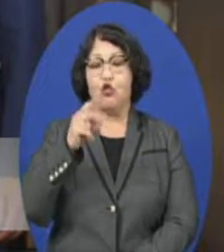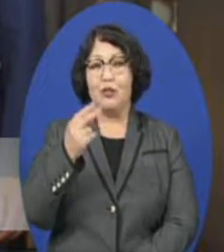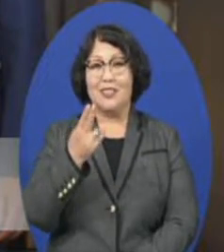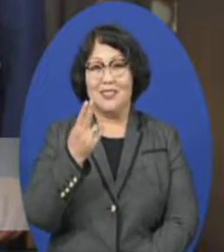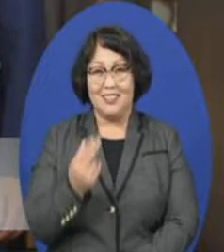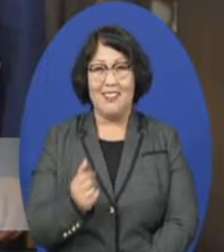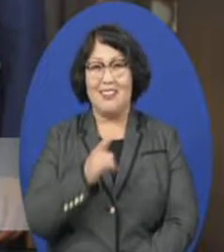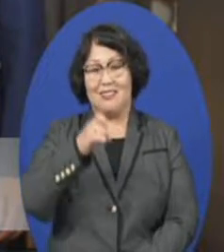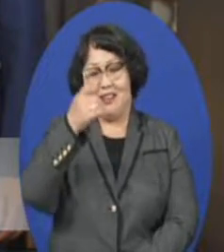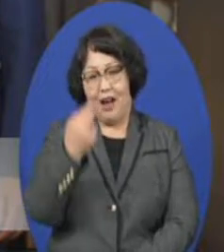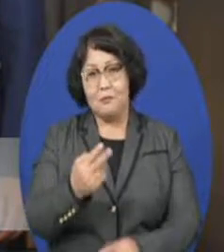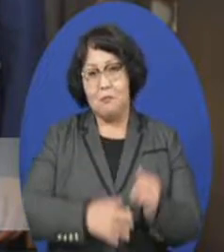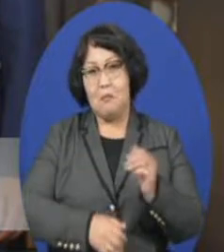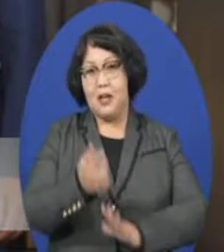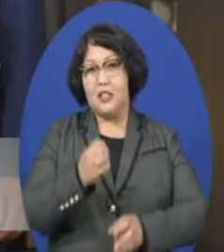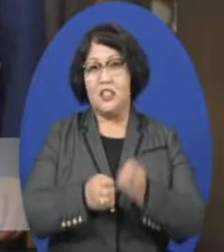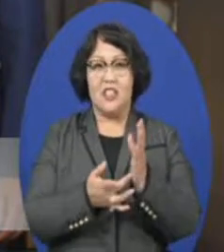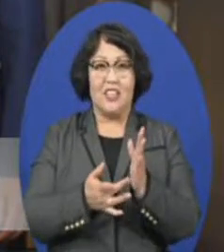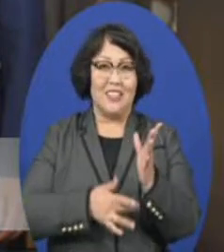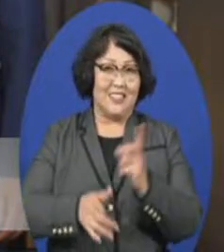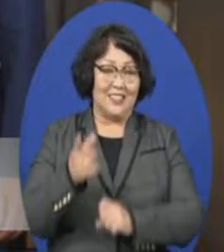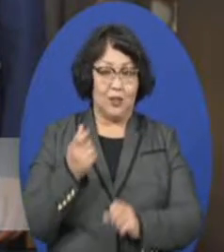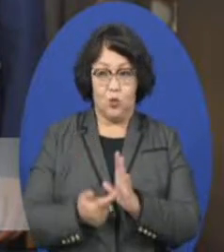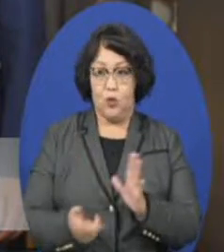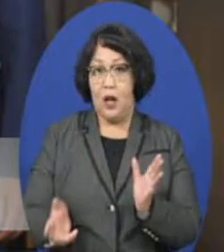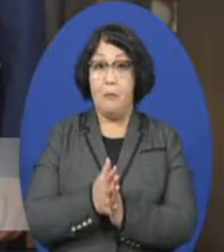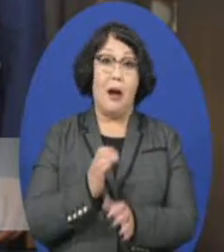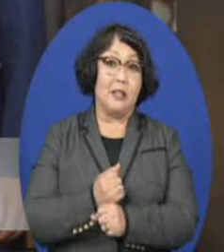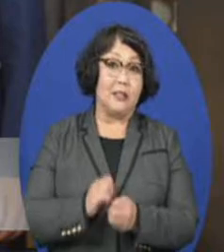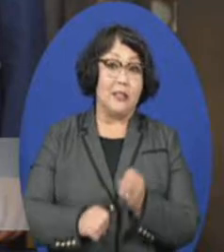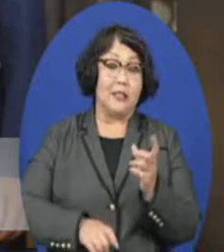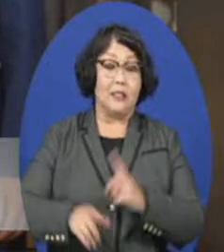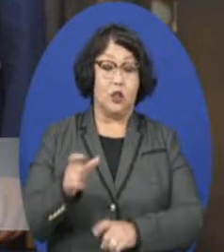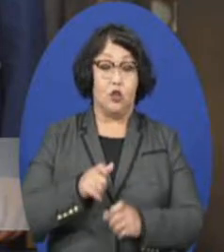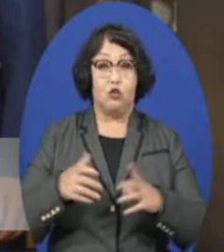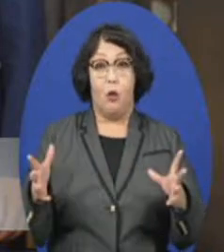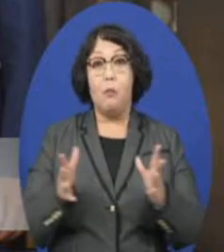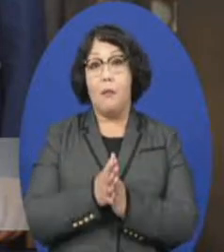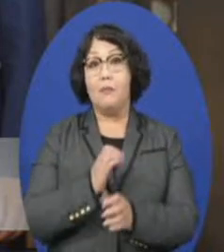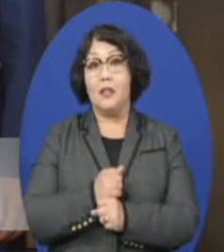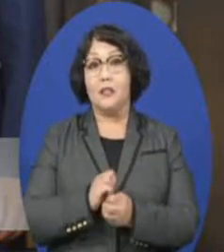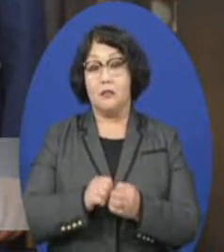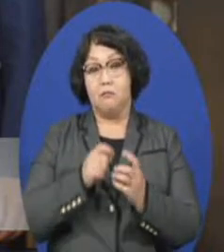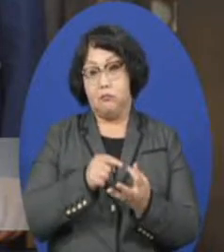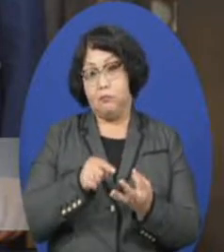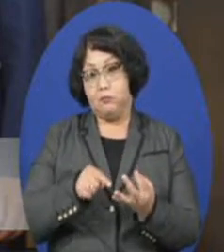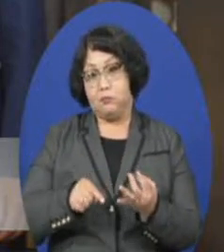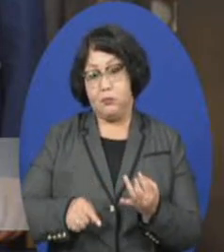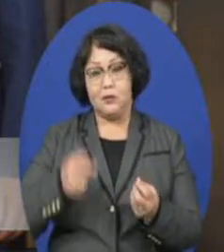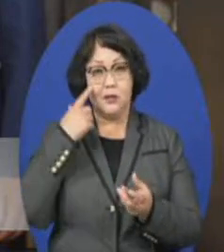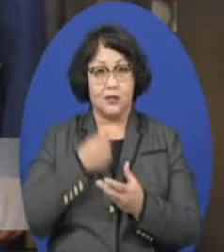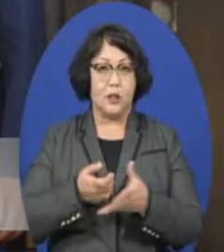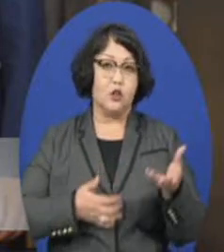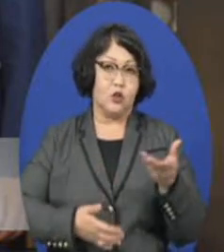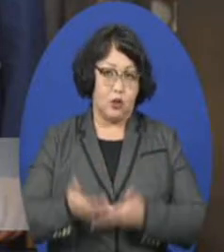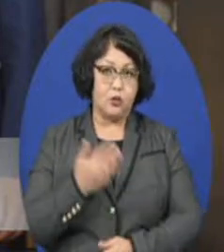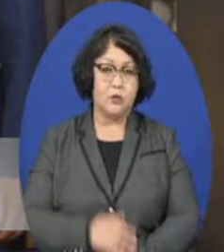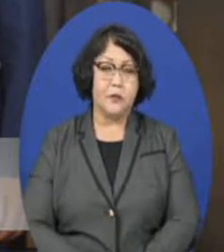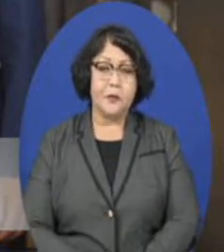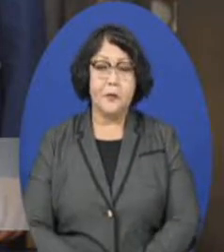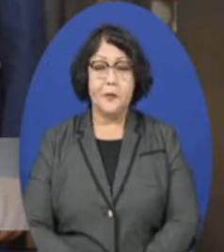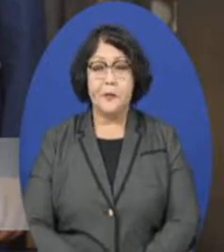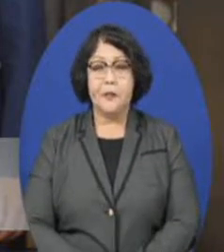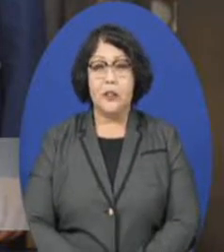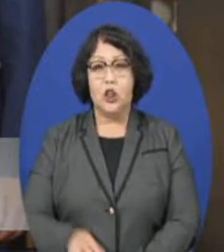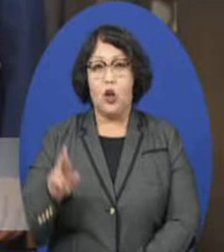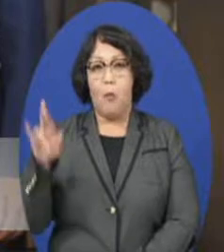станцыг барих, техник эдийн засгийн үндэслэлд нь хамтран ажиллах зэрэг эдийн засгийн томоохон хамтын ажиллагааны чиглэлээр санал солилцсон байна. Монгол